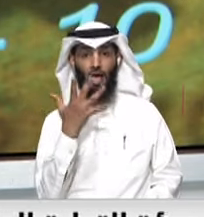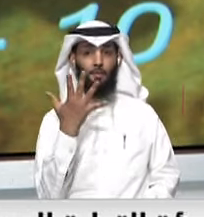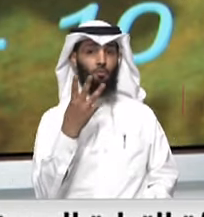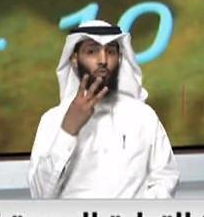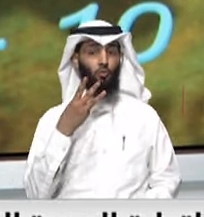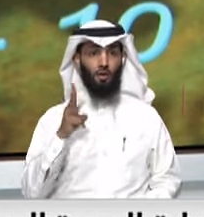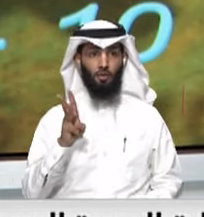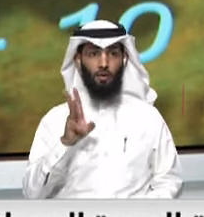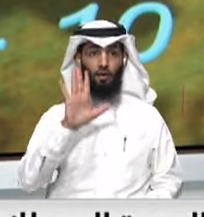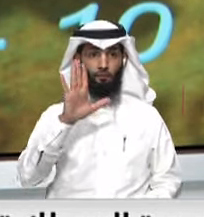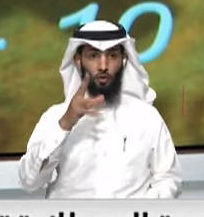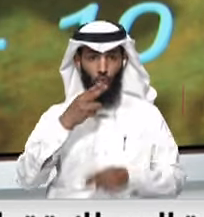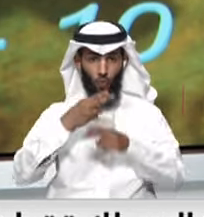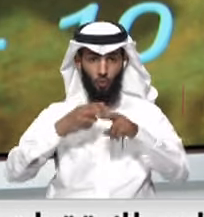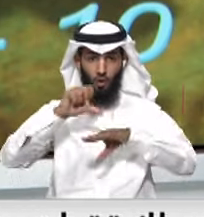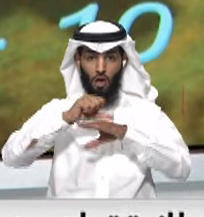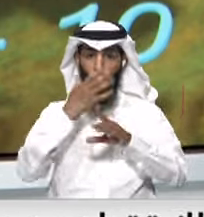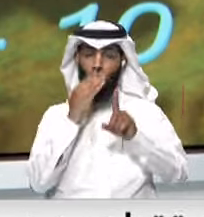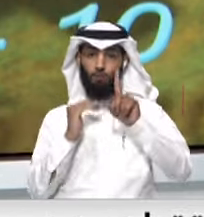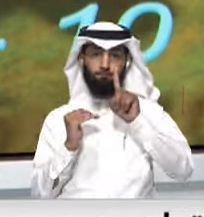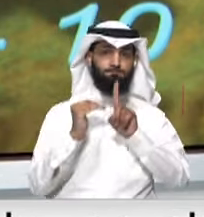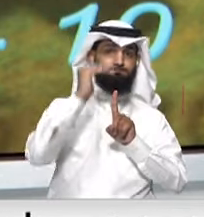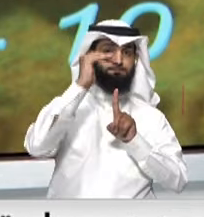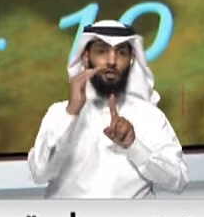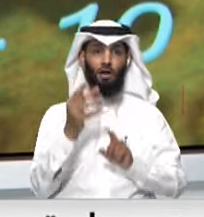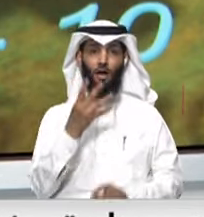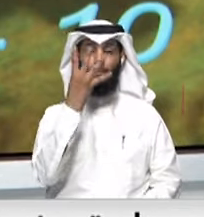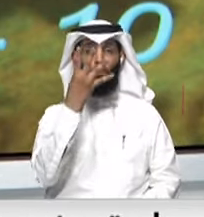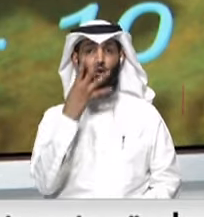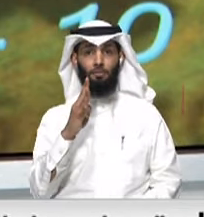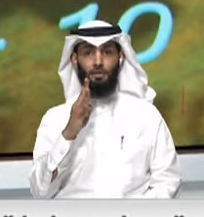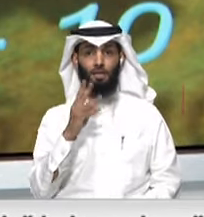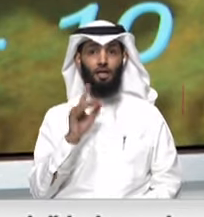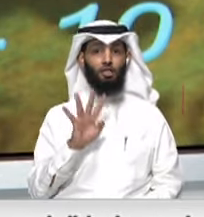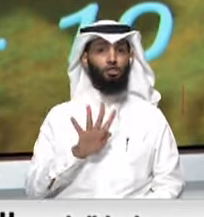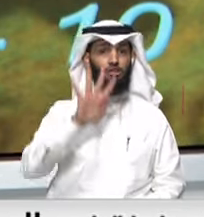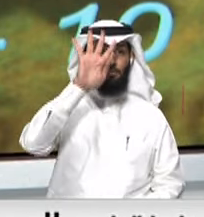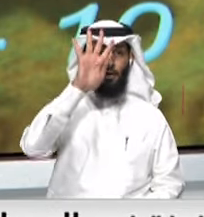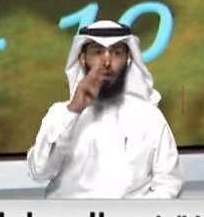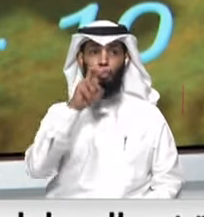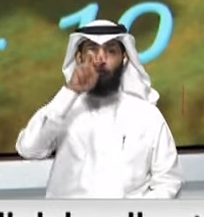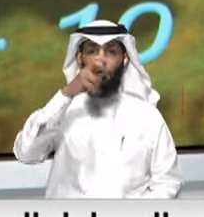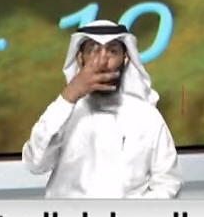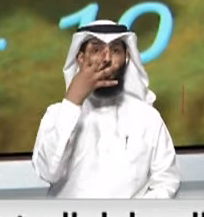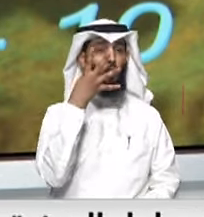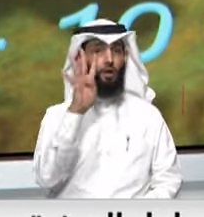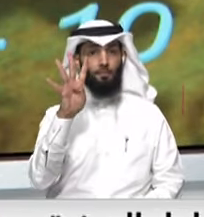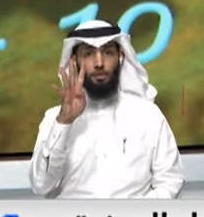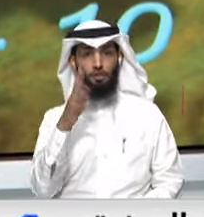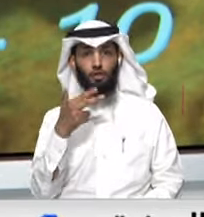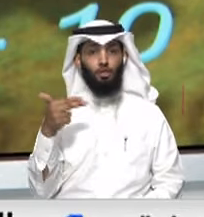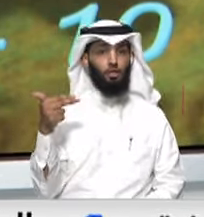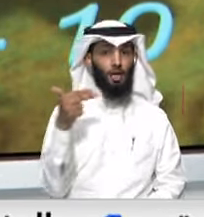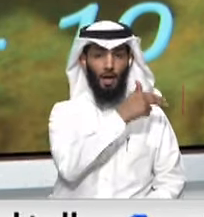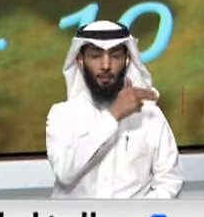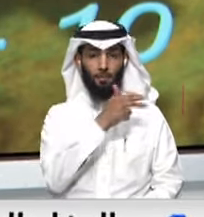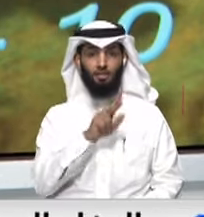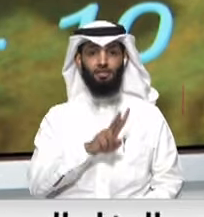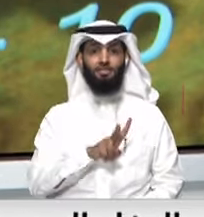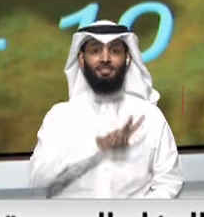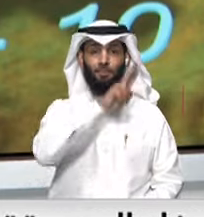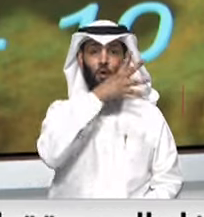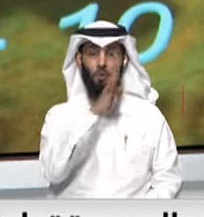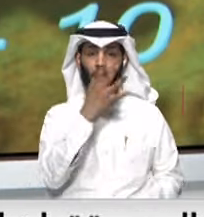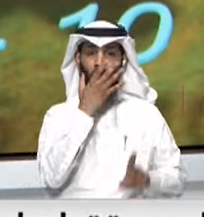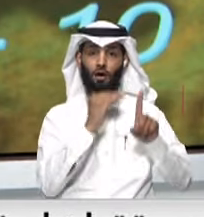الحراره العظمى في مدينه الكويت 44 درجه مئويه العبدلي 48 درجه مئويه الشقايا والسالمي 47